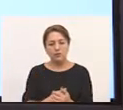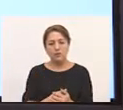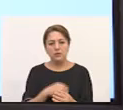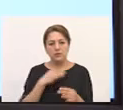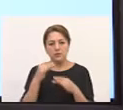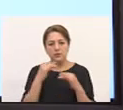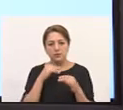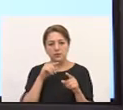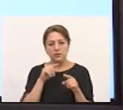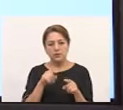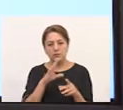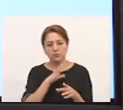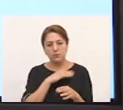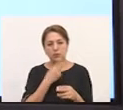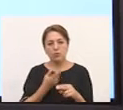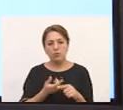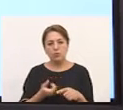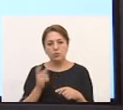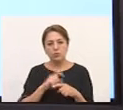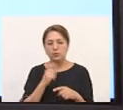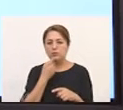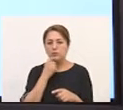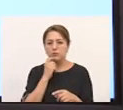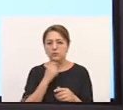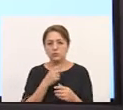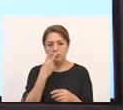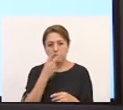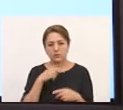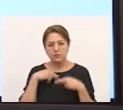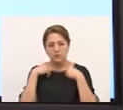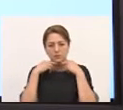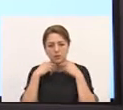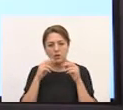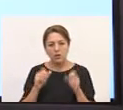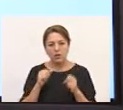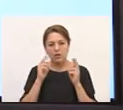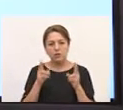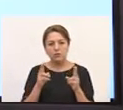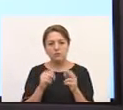Разговор их был очень сложным. Посмотрите внимательно, как